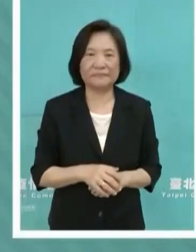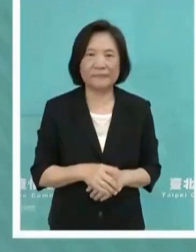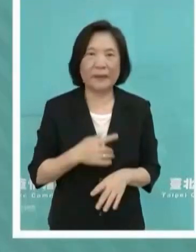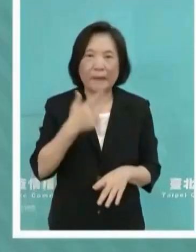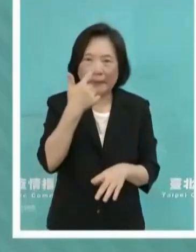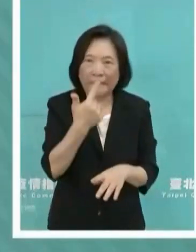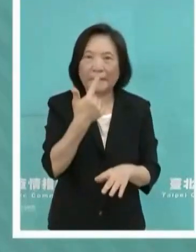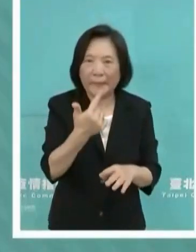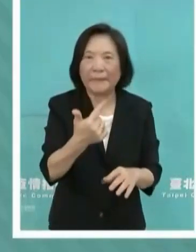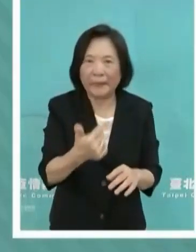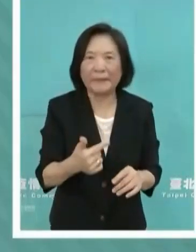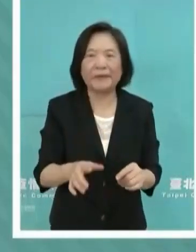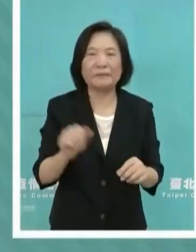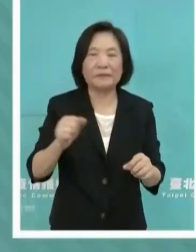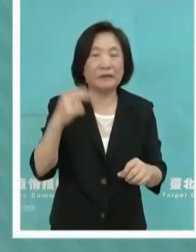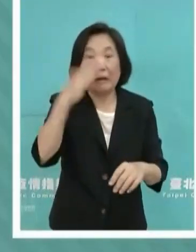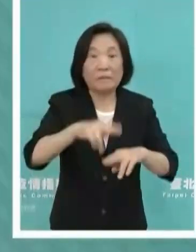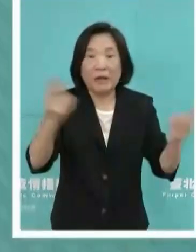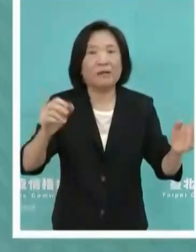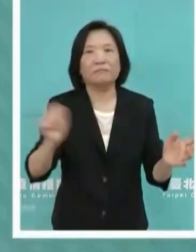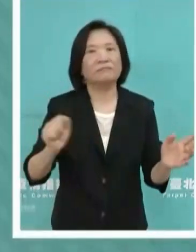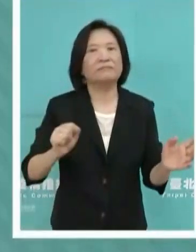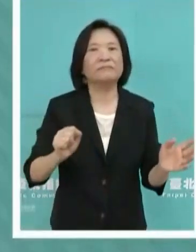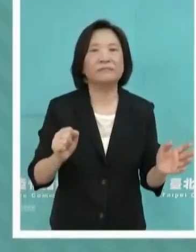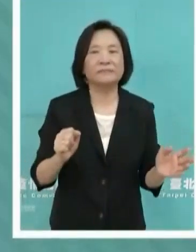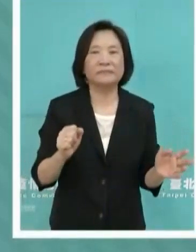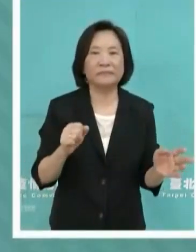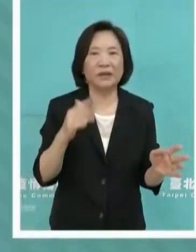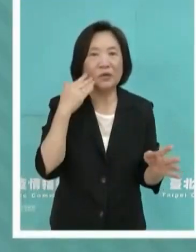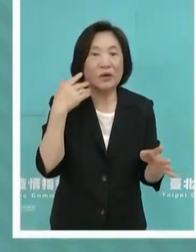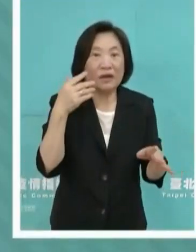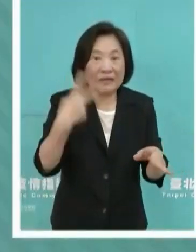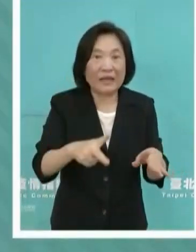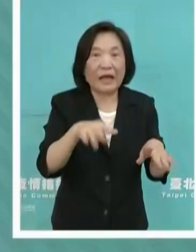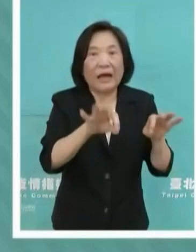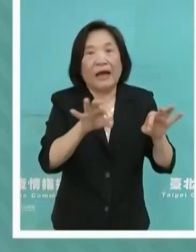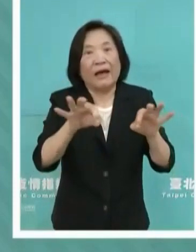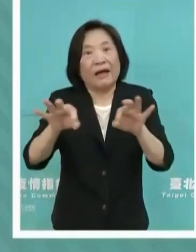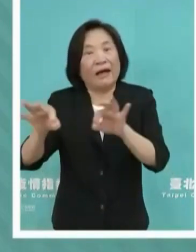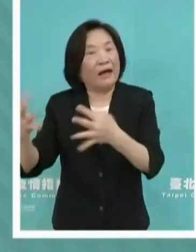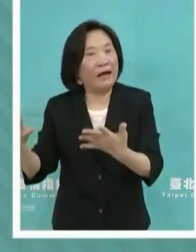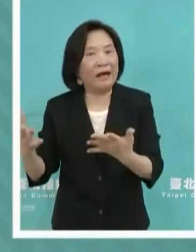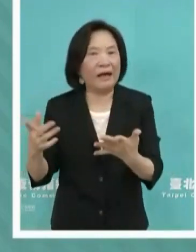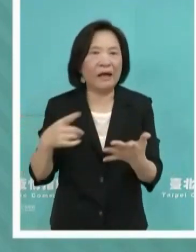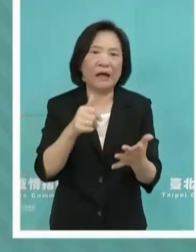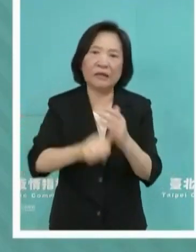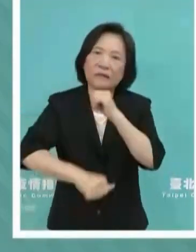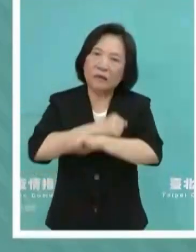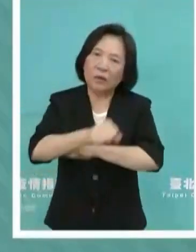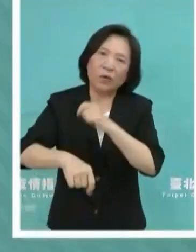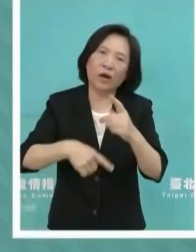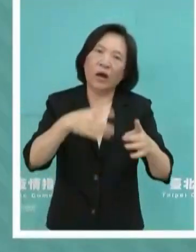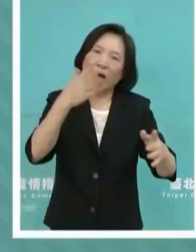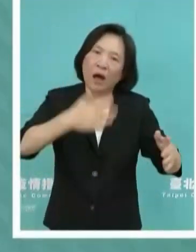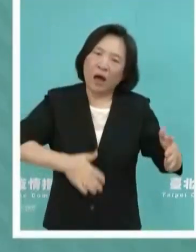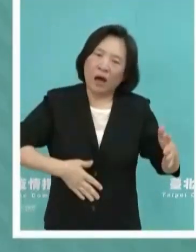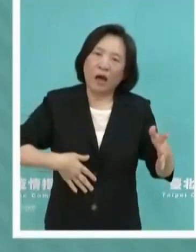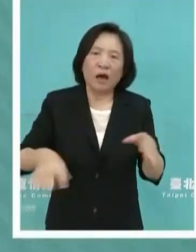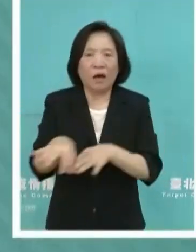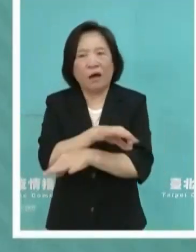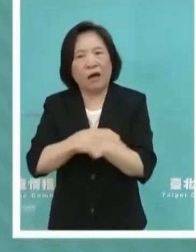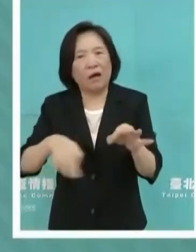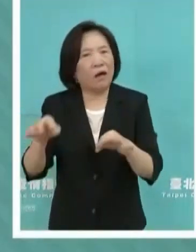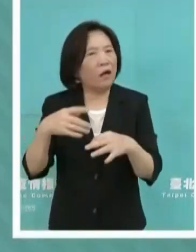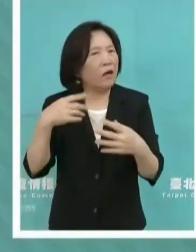逐步解封。所以，但是我们也知道说，一直拖下去，你知道这个民生民生或整个社会